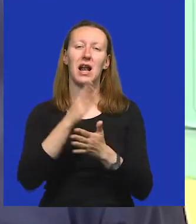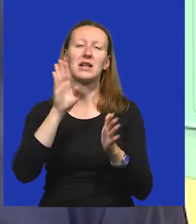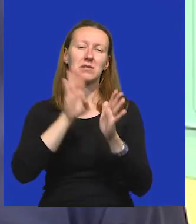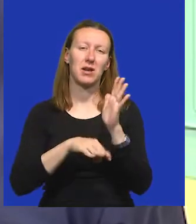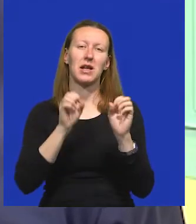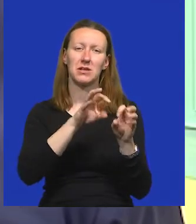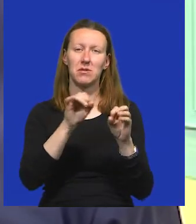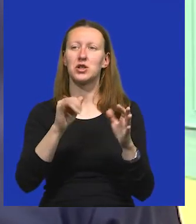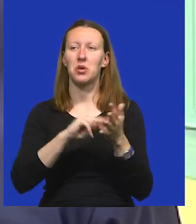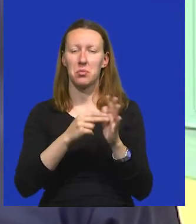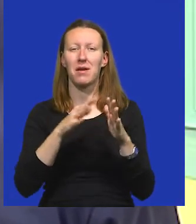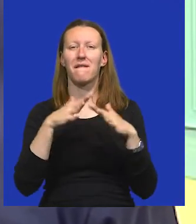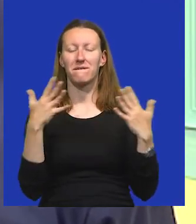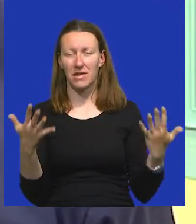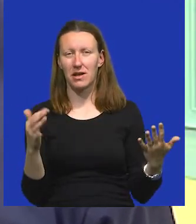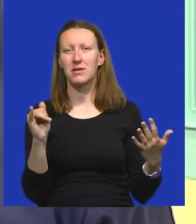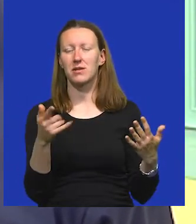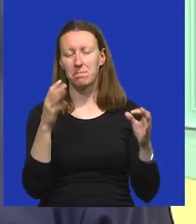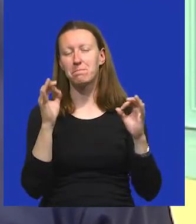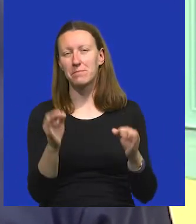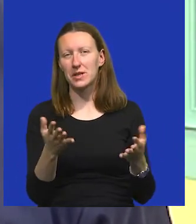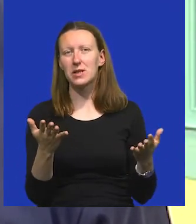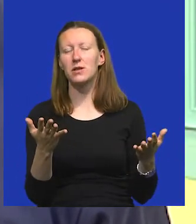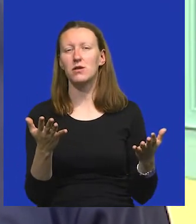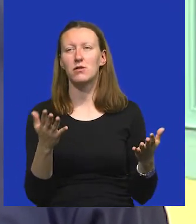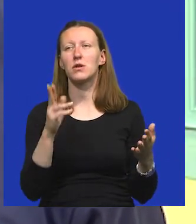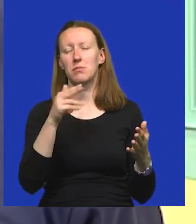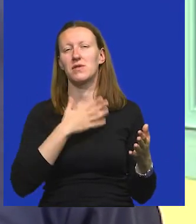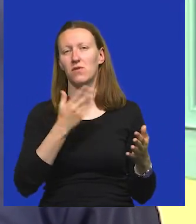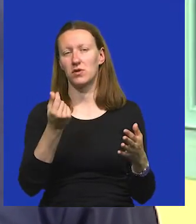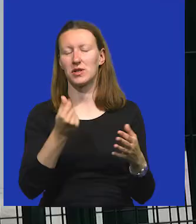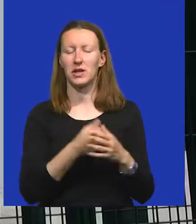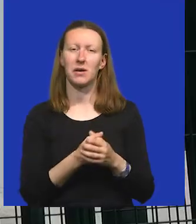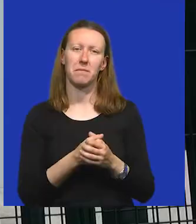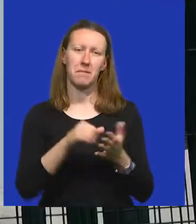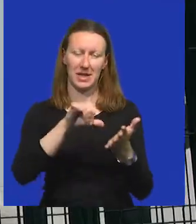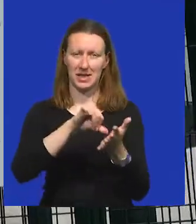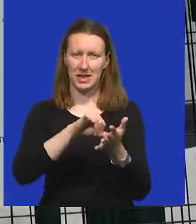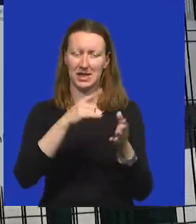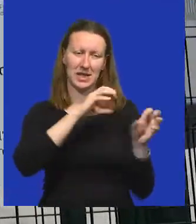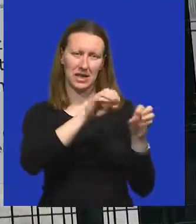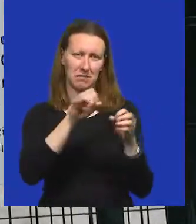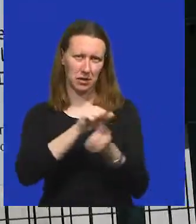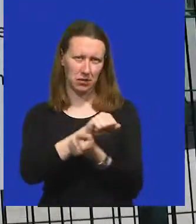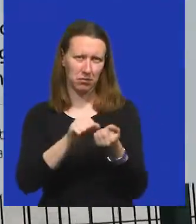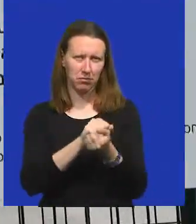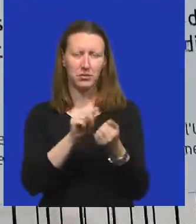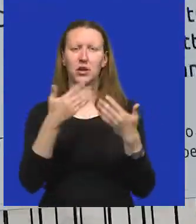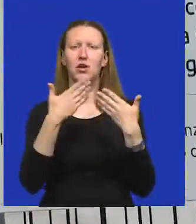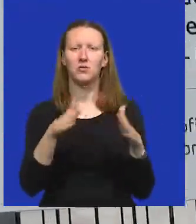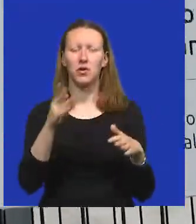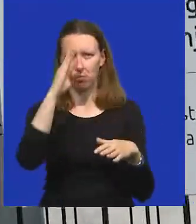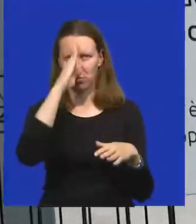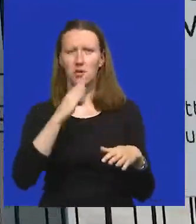lo smaltimento dei rifiuti è un problema grande che sicuramente ha i suoi costi. Il centro di raccolta per rifiuti riciclabili